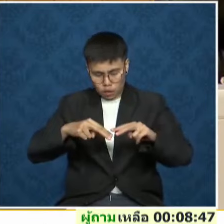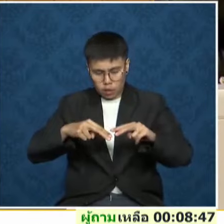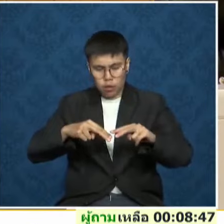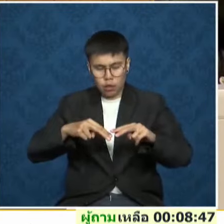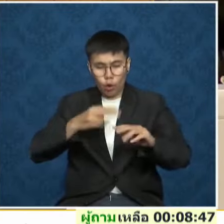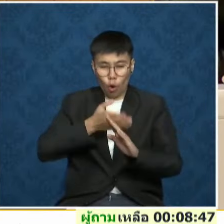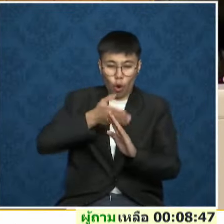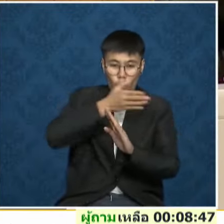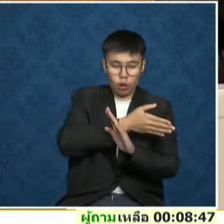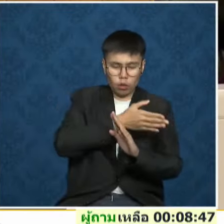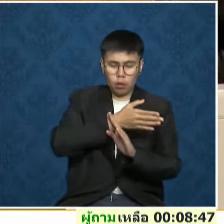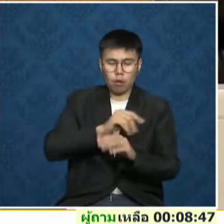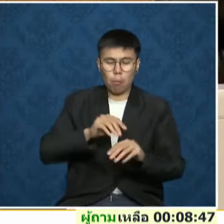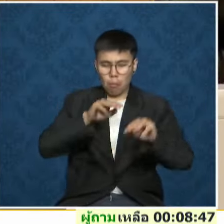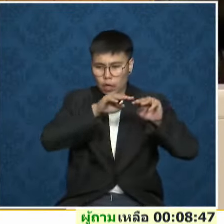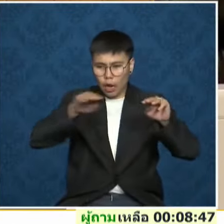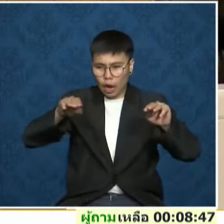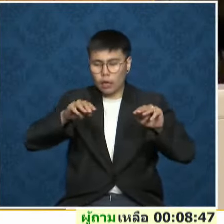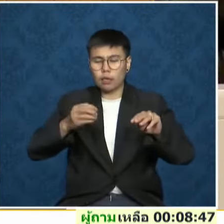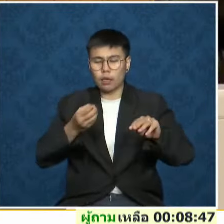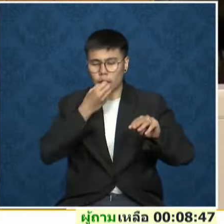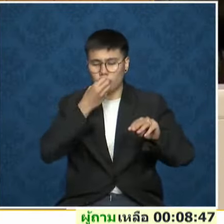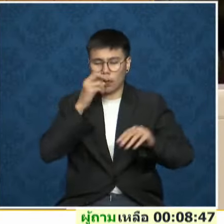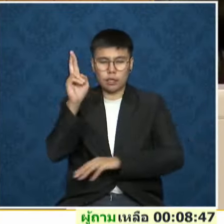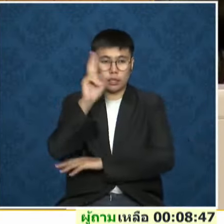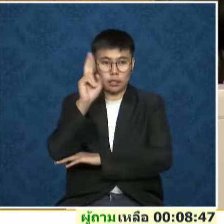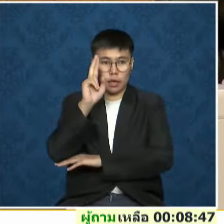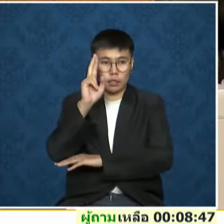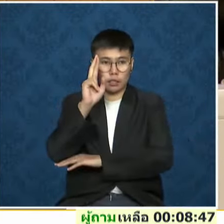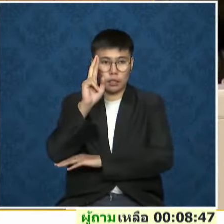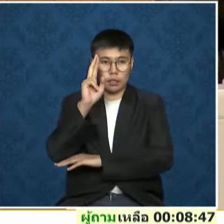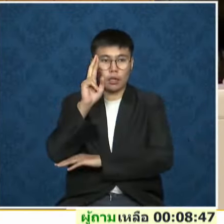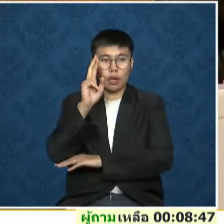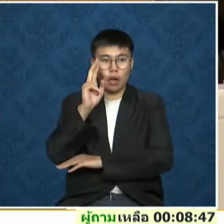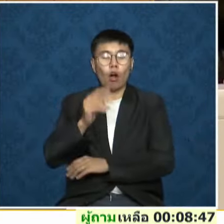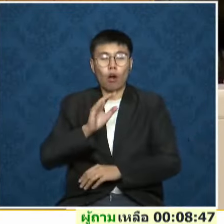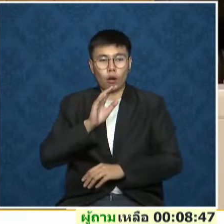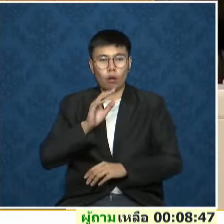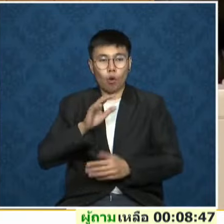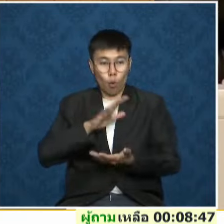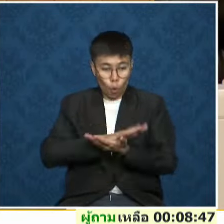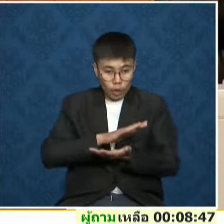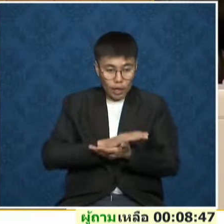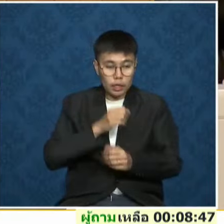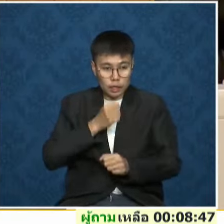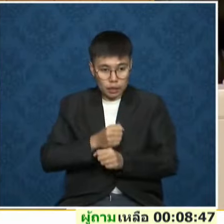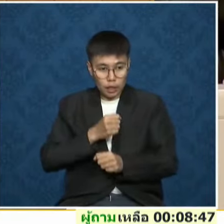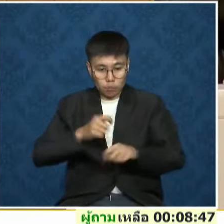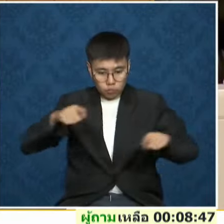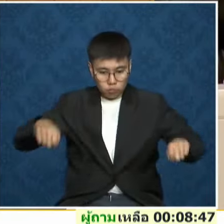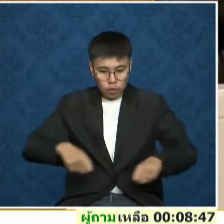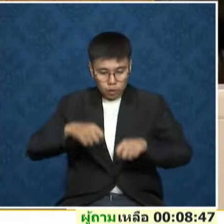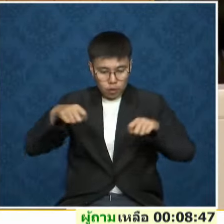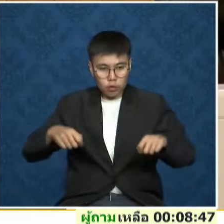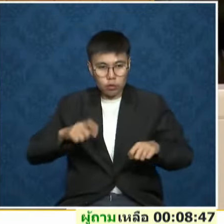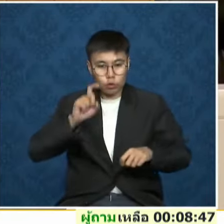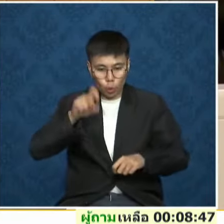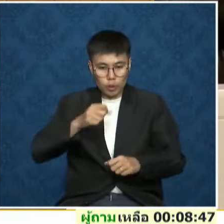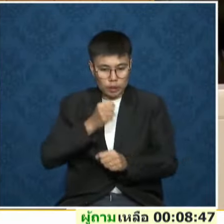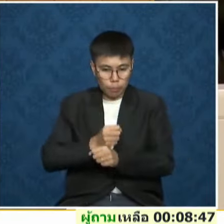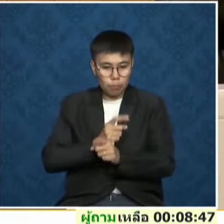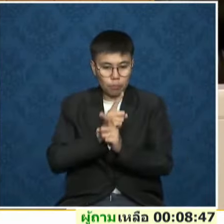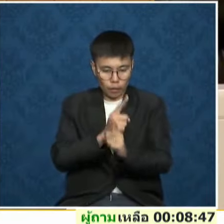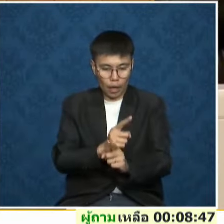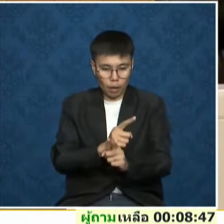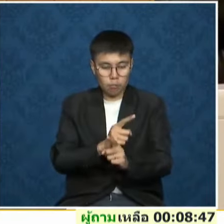ถึงมาตรฐานคุณภาพของอาหารในแต่ละมื้อที่โรงเรียนเองจะต้องปฏิบัติและดำเนินต